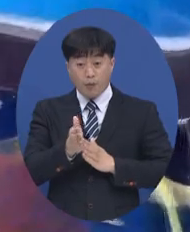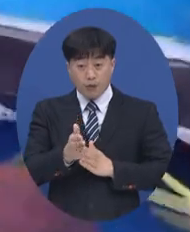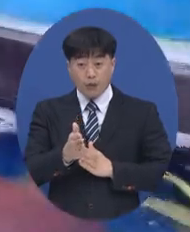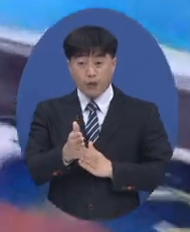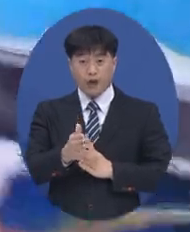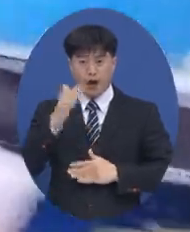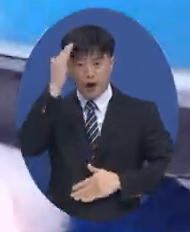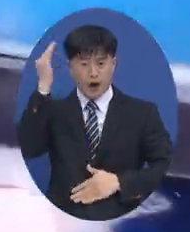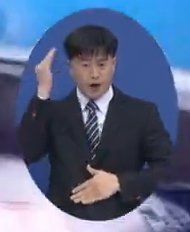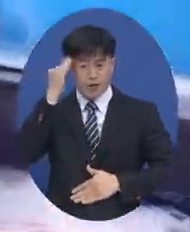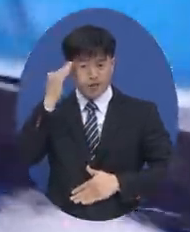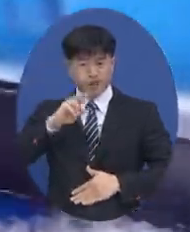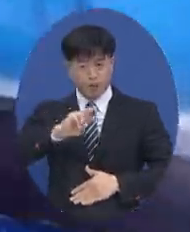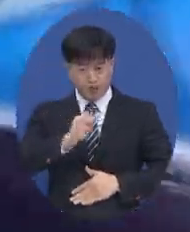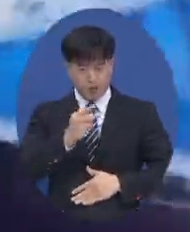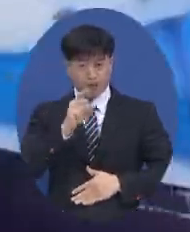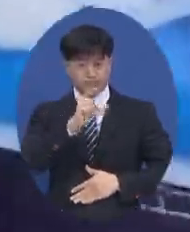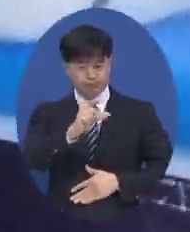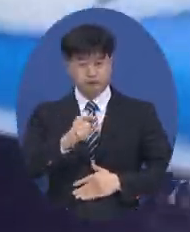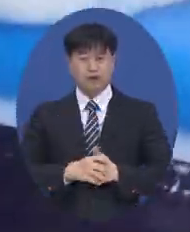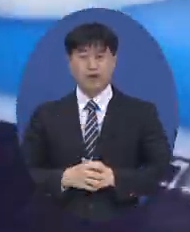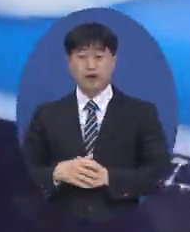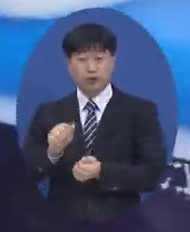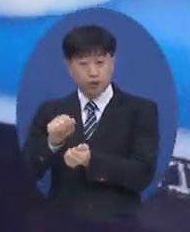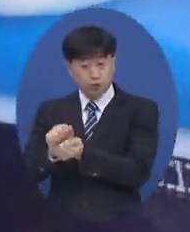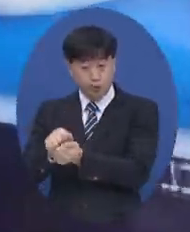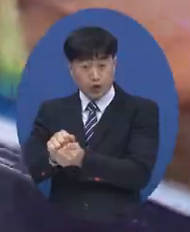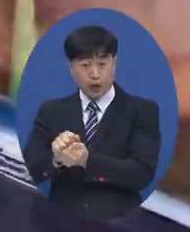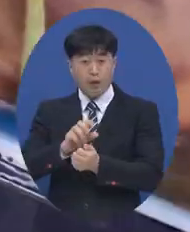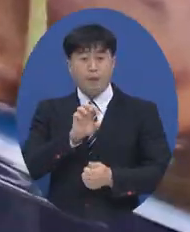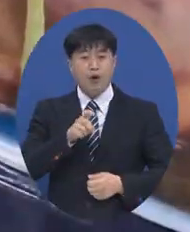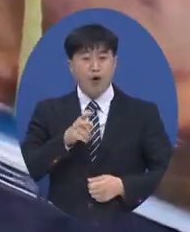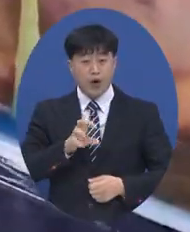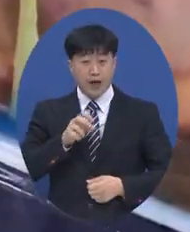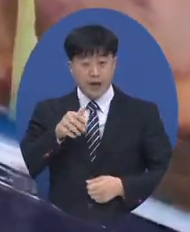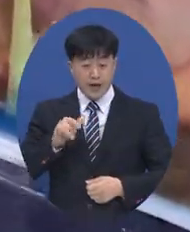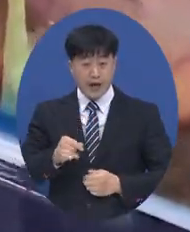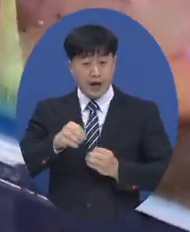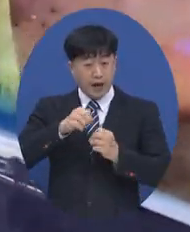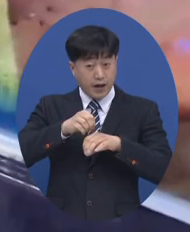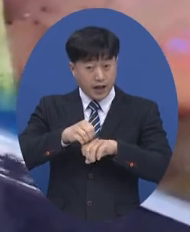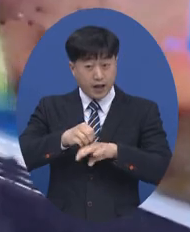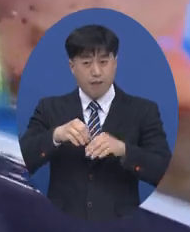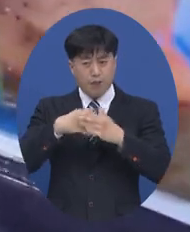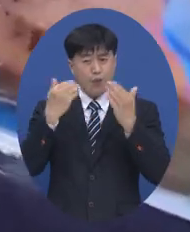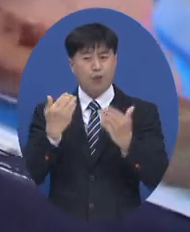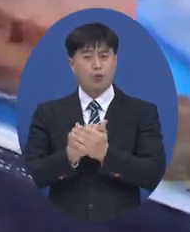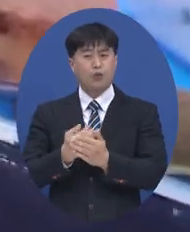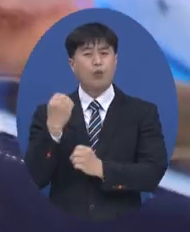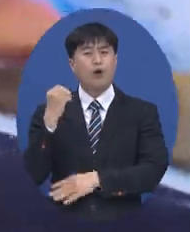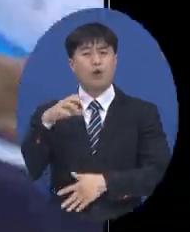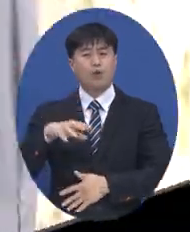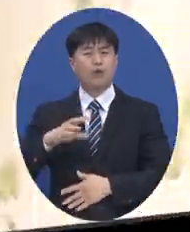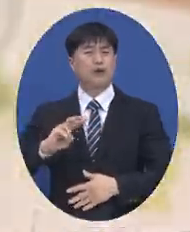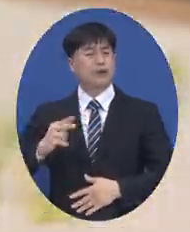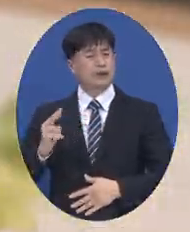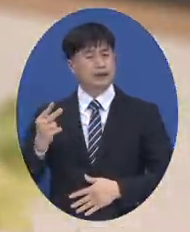방어는 국내산으로 둔갑했고 가리비, 멍게, 낙지 모두 원산지가